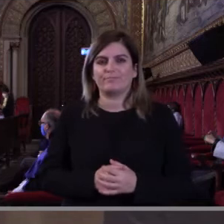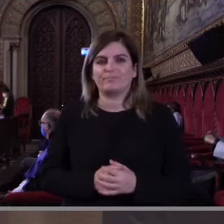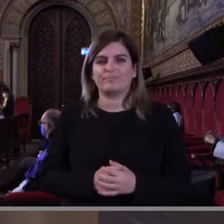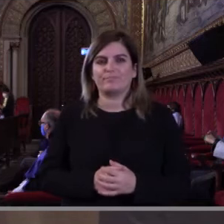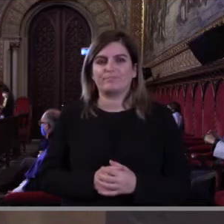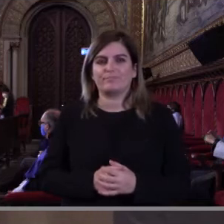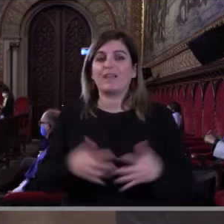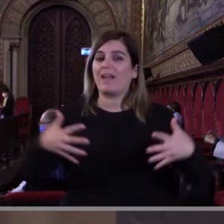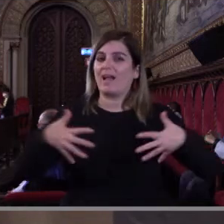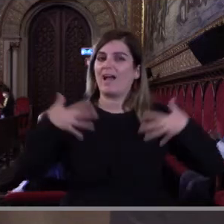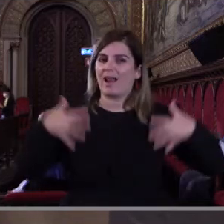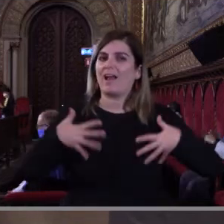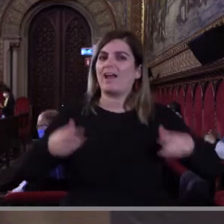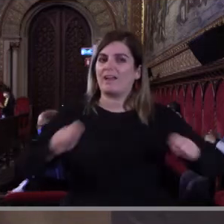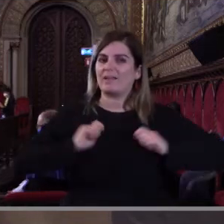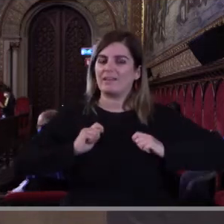Alegria.